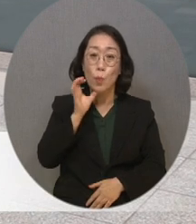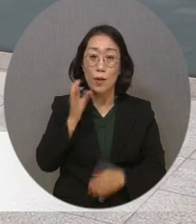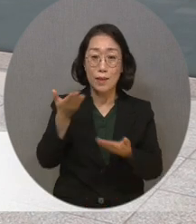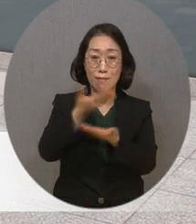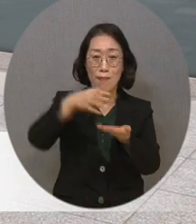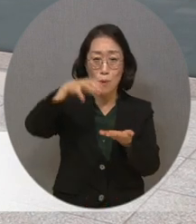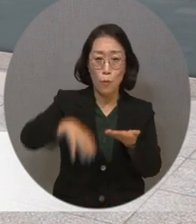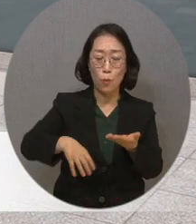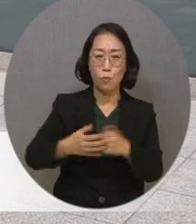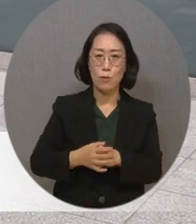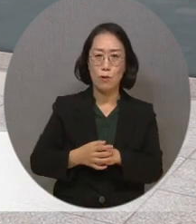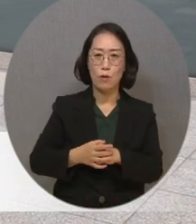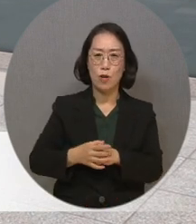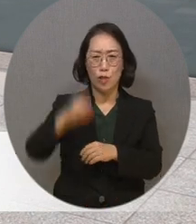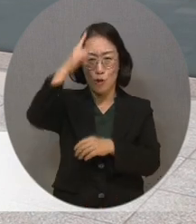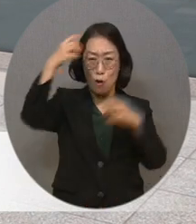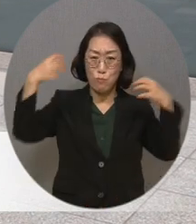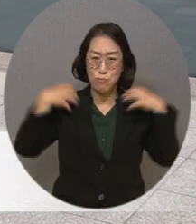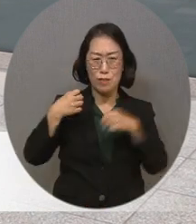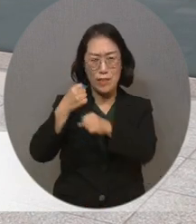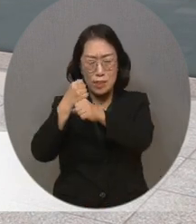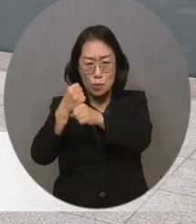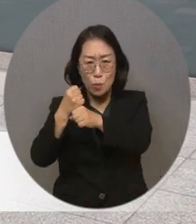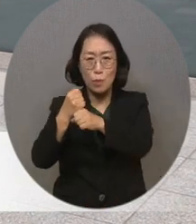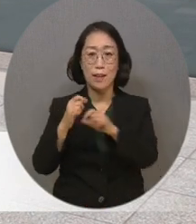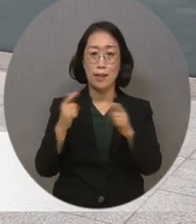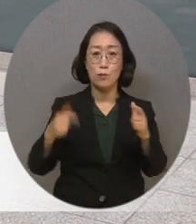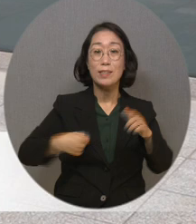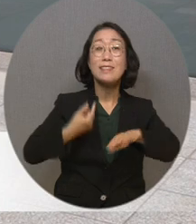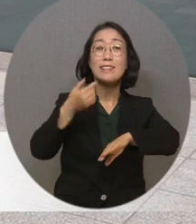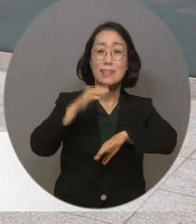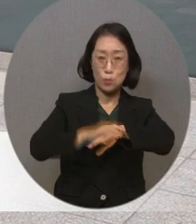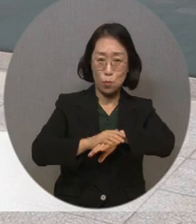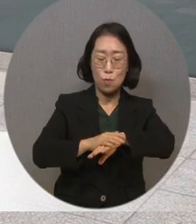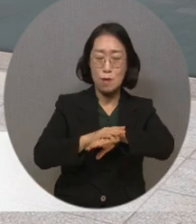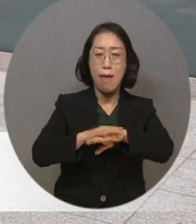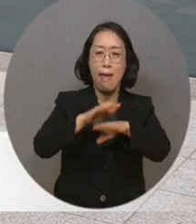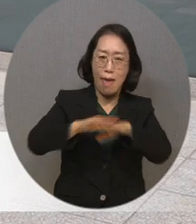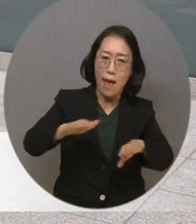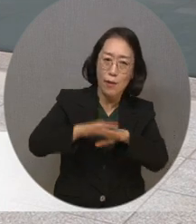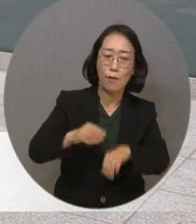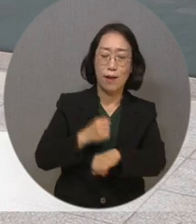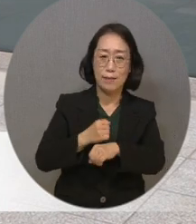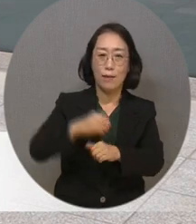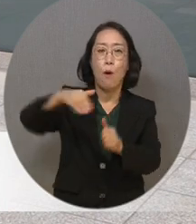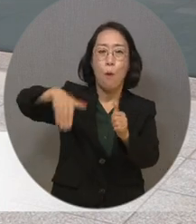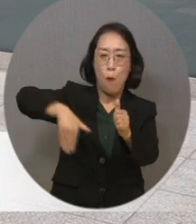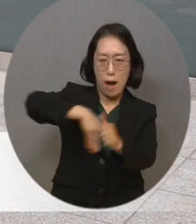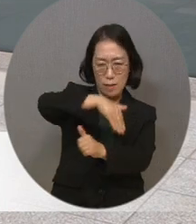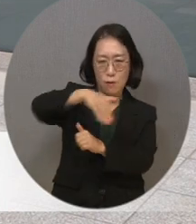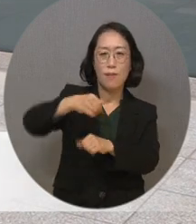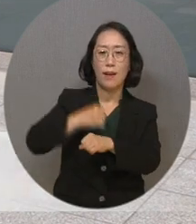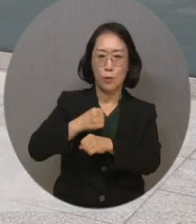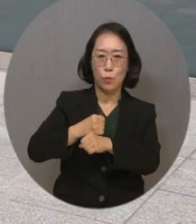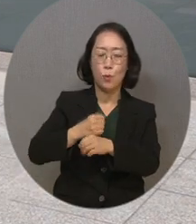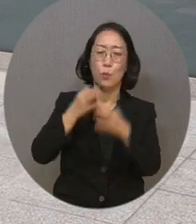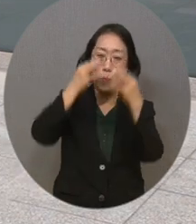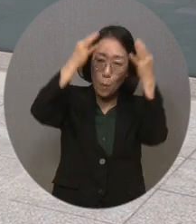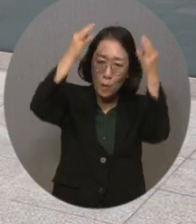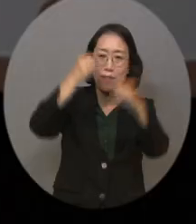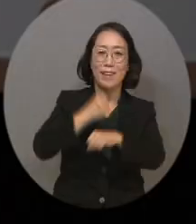국가나 지방자치대에 의존하는 것이 아니라 우리 문제를 우리가 스스로 해결해가는 그런 환경을 갖도록